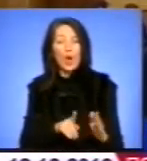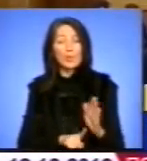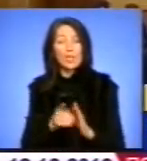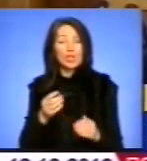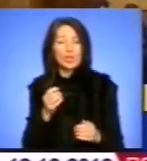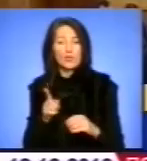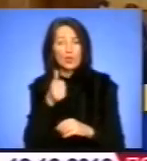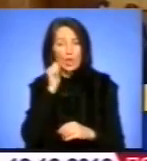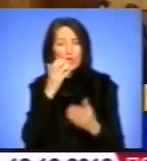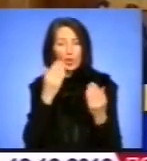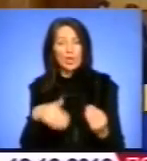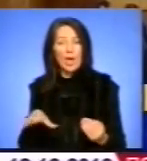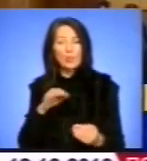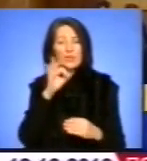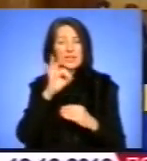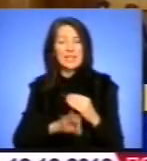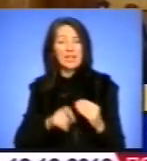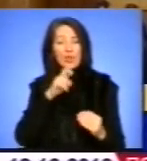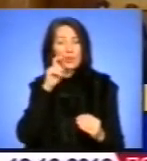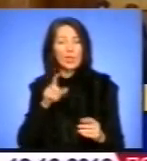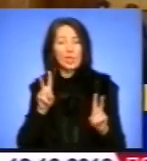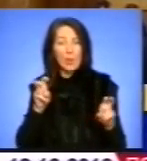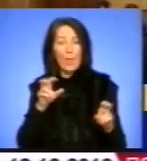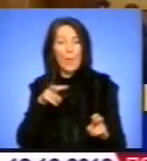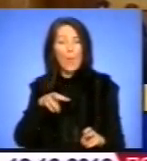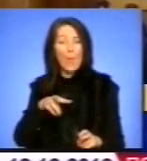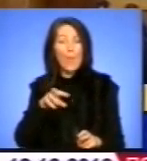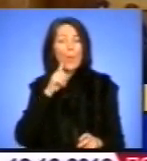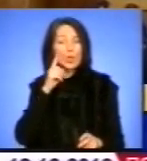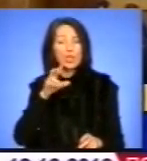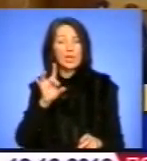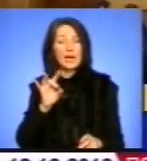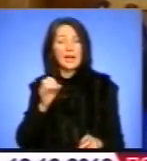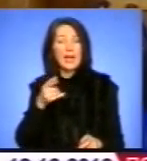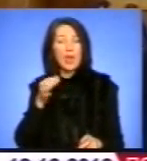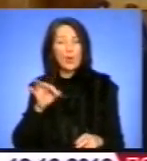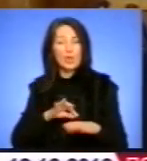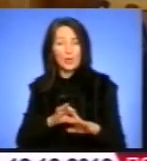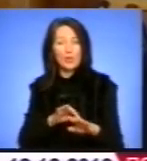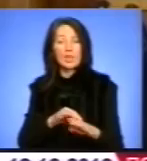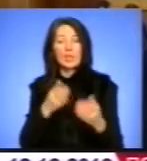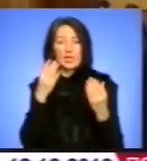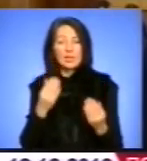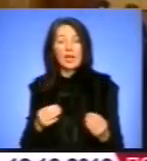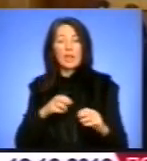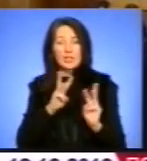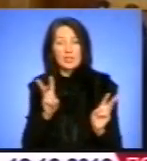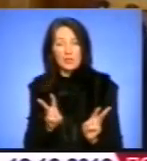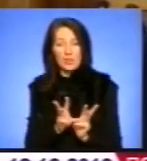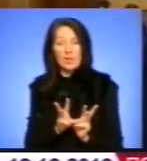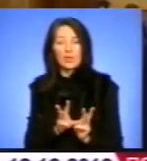всій Західній Україні молоді регіони проводять з нагоди Дня Святого Миколая благодійні акції. Тобто ми стараємося